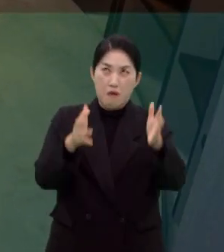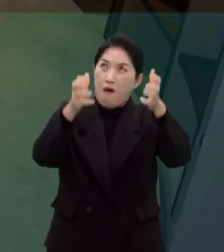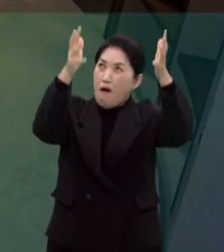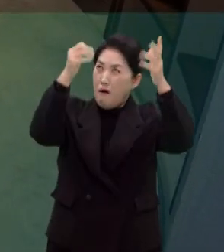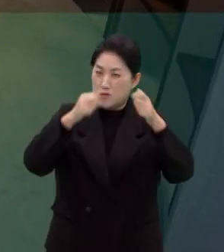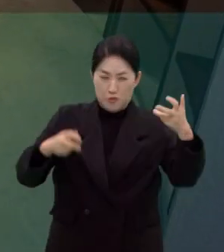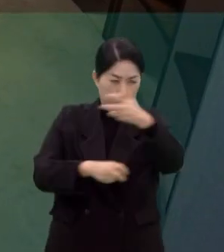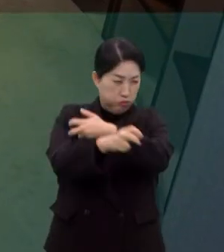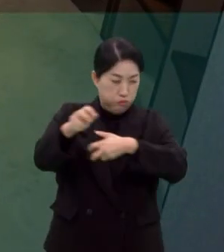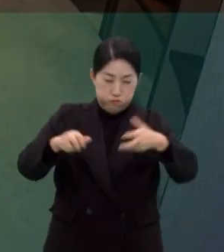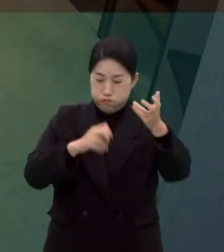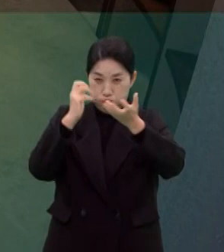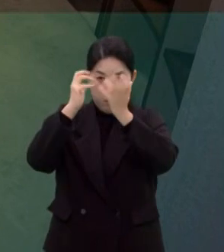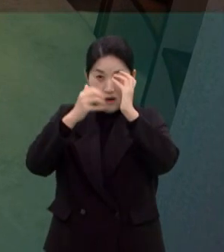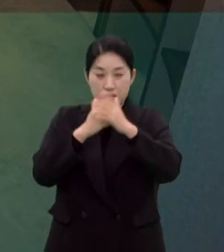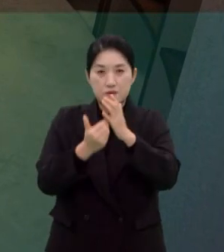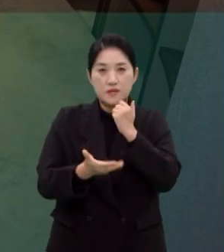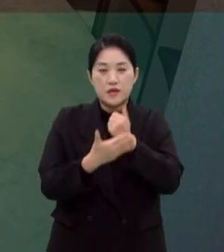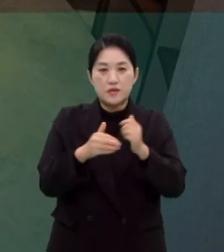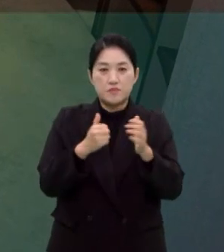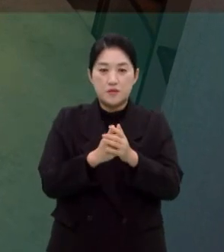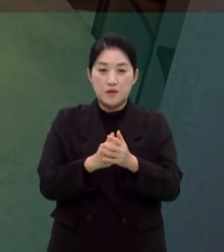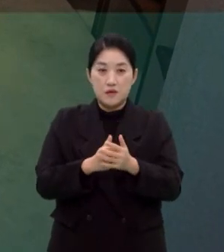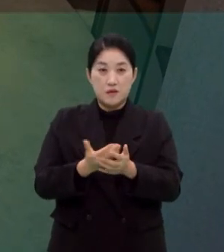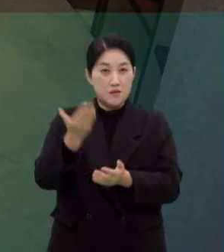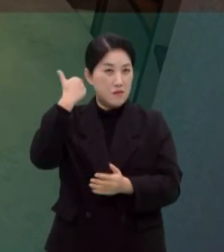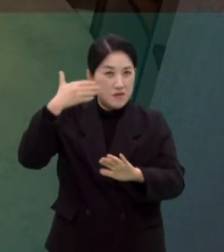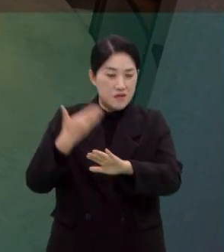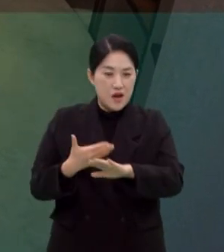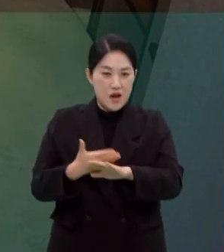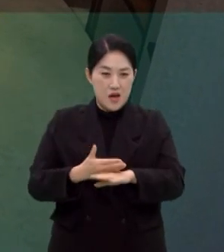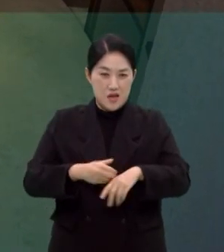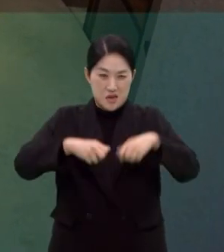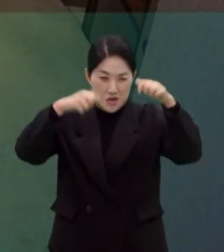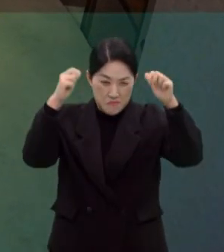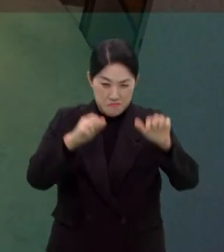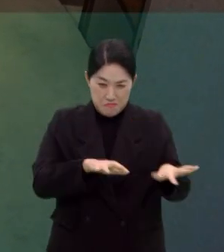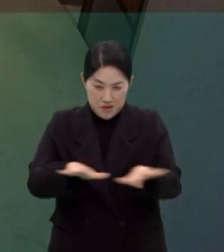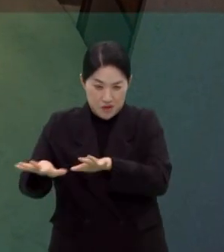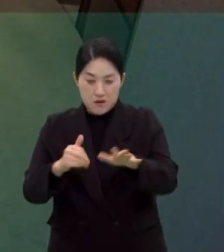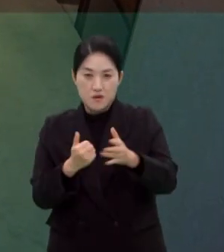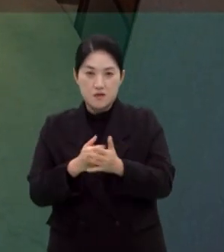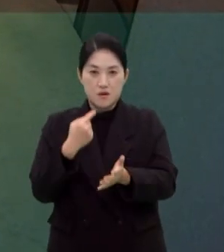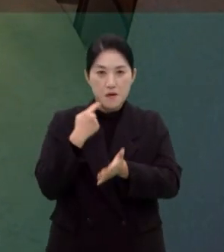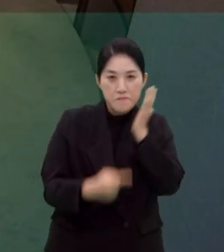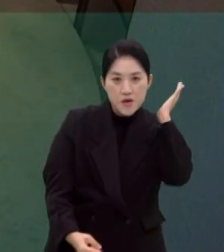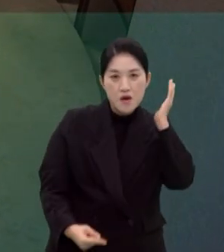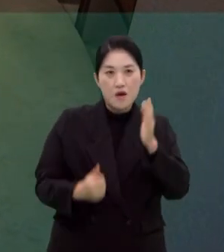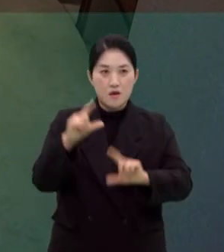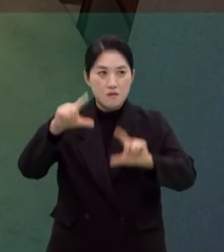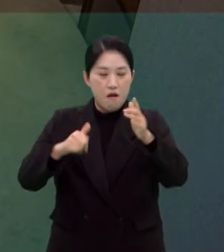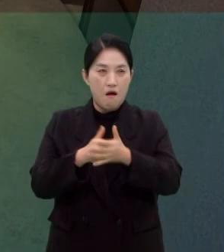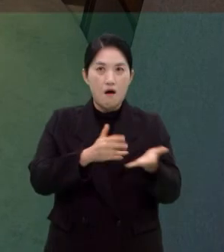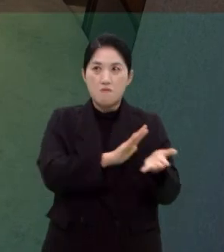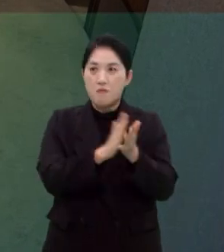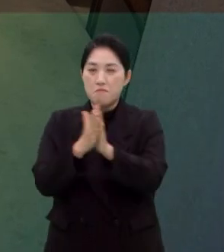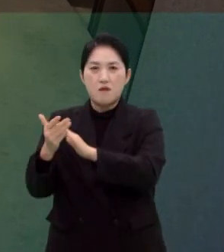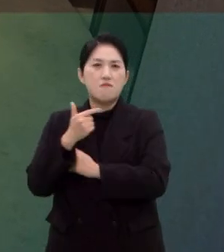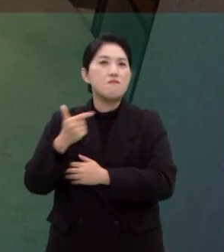환경 속에서 재난의 규모와 형태, 양상은 끊임없이 변화하고